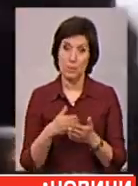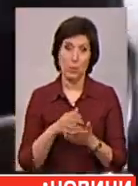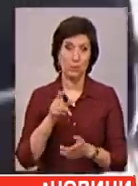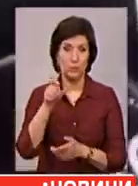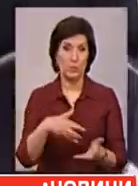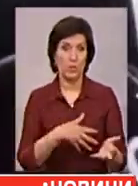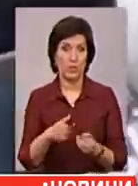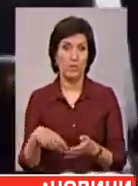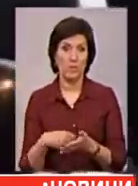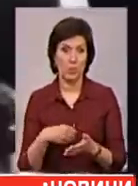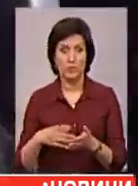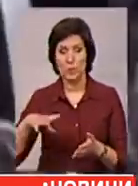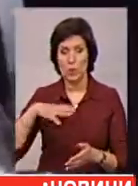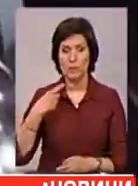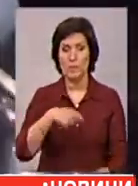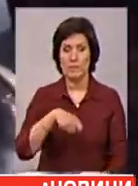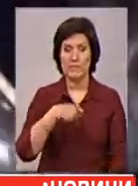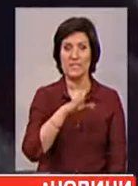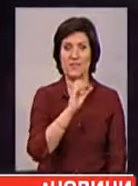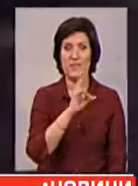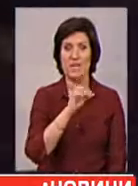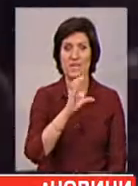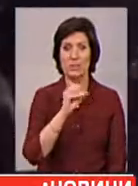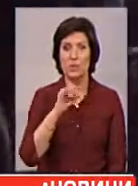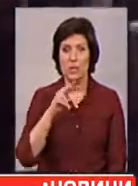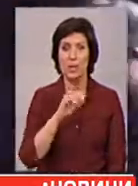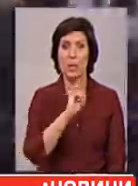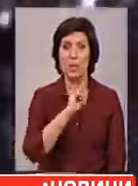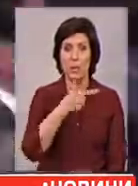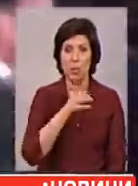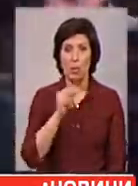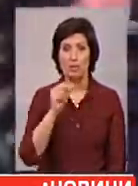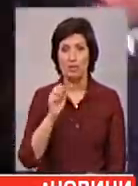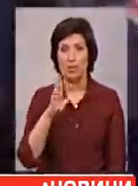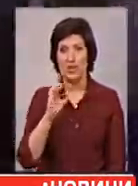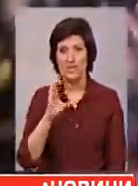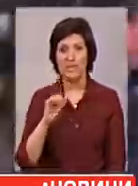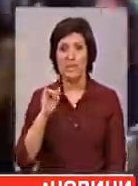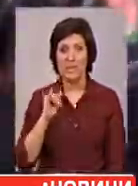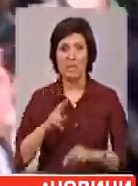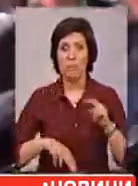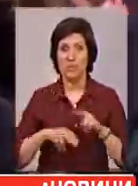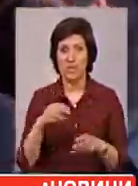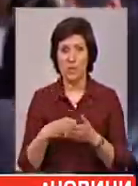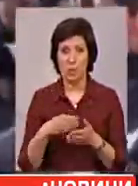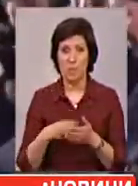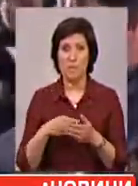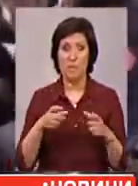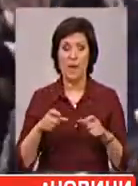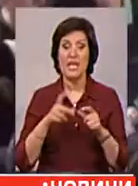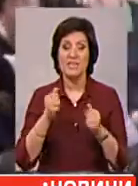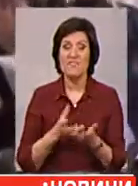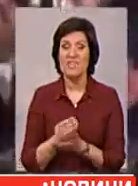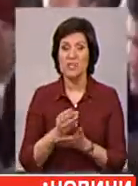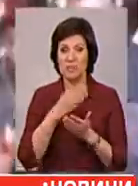він отримував гроші від колишнього президента Венесуели Уго Чавеса та бразильських будівельних компаній на фінансування своєї партії